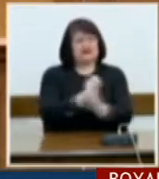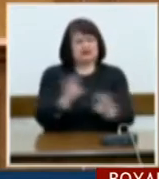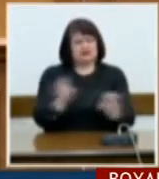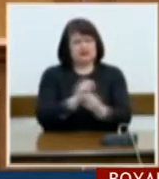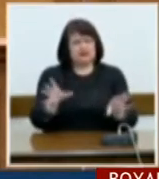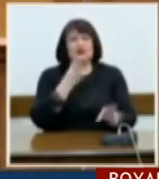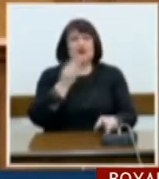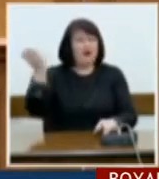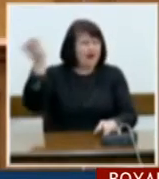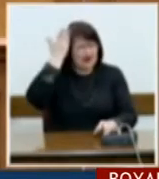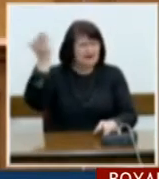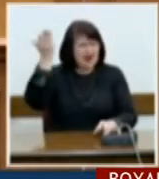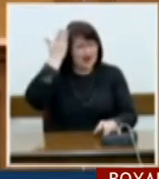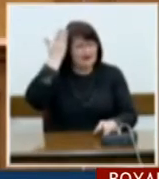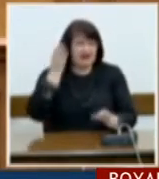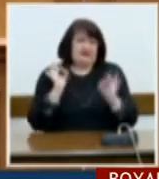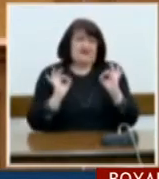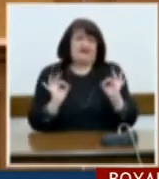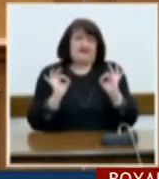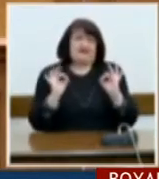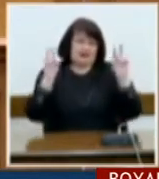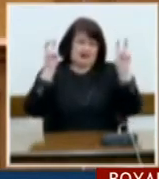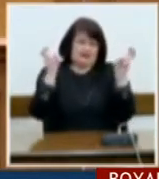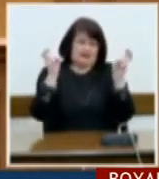ακρίβειας δικαιολογημένα εντός εισαγωγικών